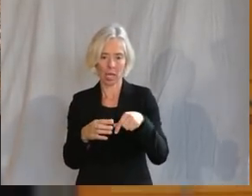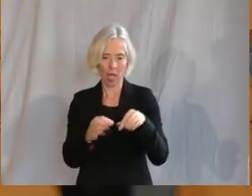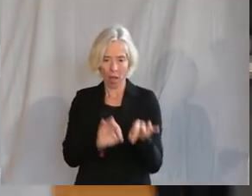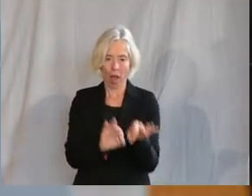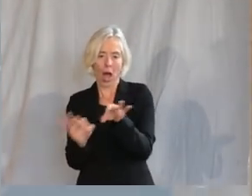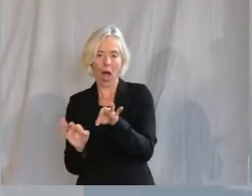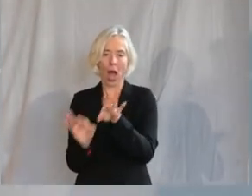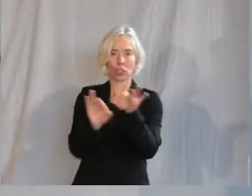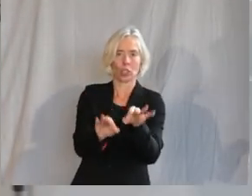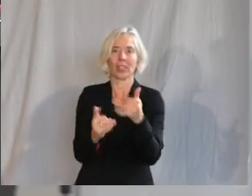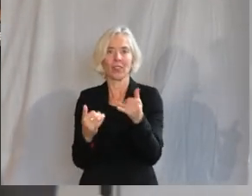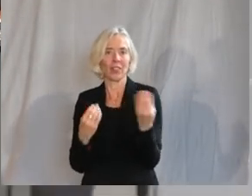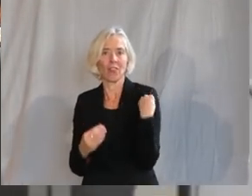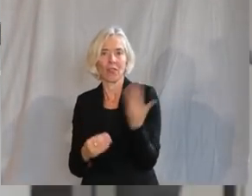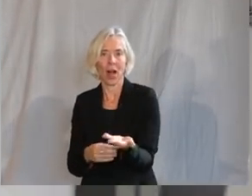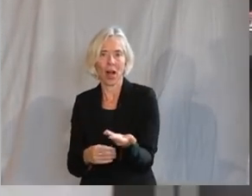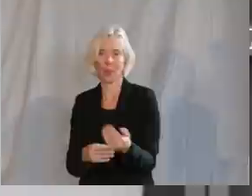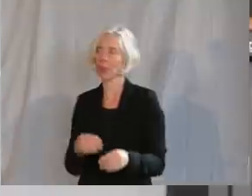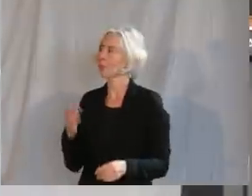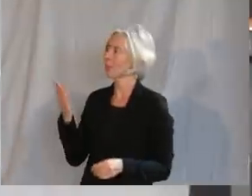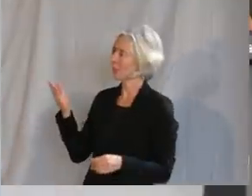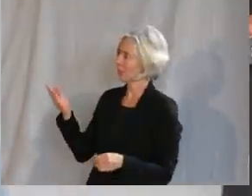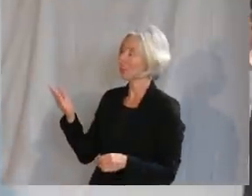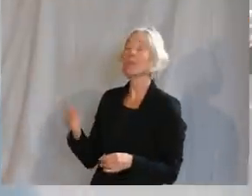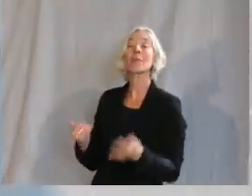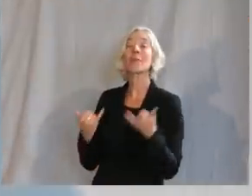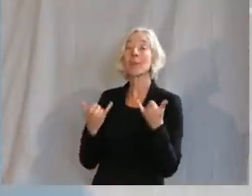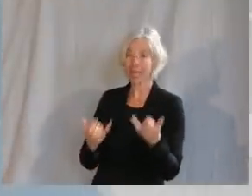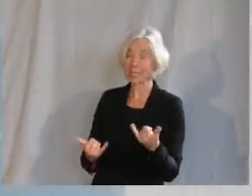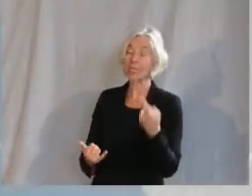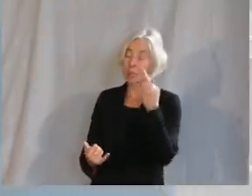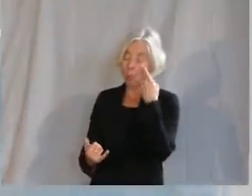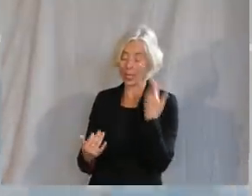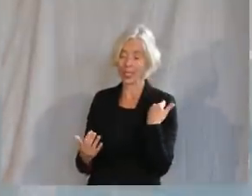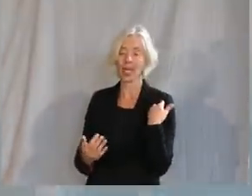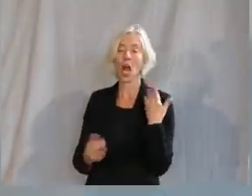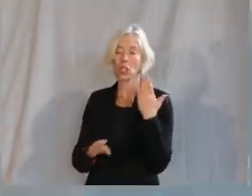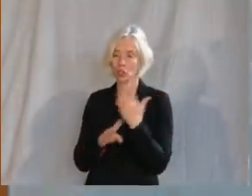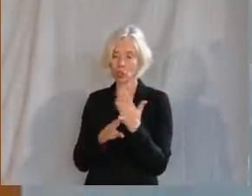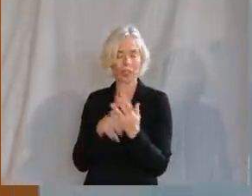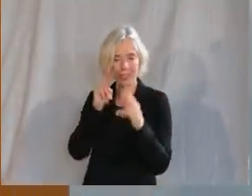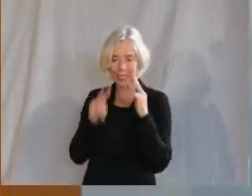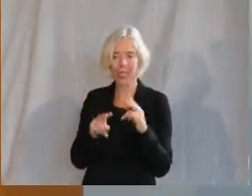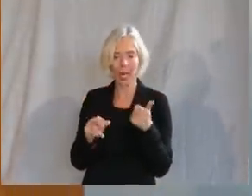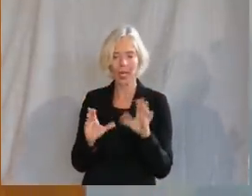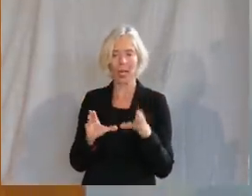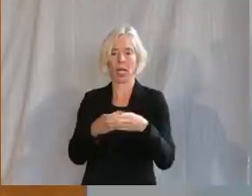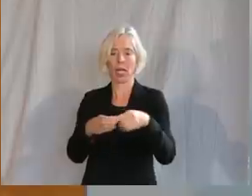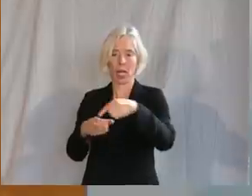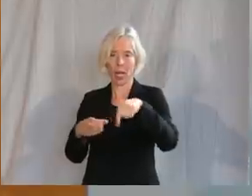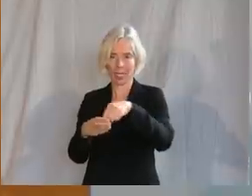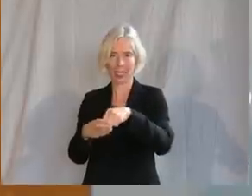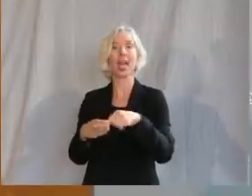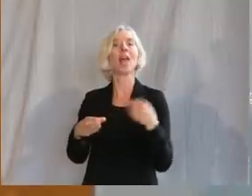Also insgesamt haben wir inzwischen 3 Übertragungen von Schüler auf Schüler in den Klassen, die wir nachgewiesen haben, muss